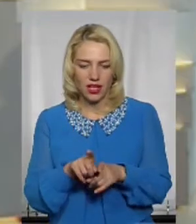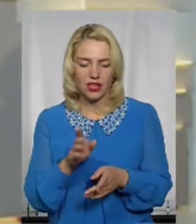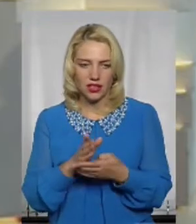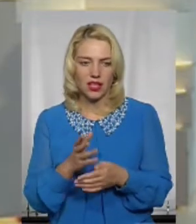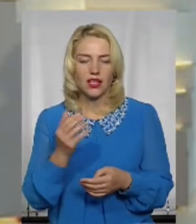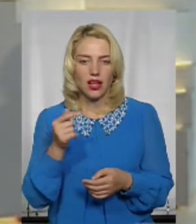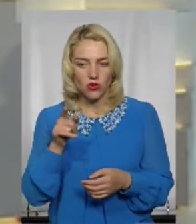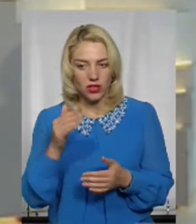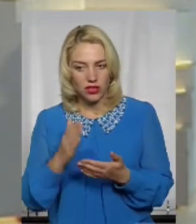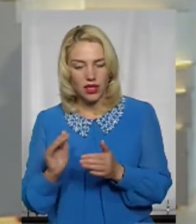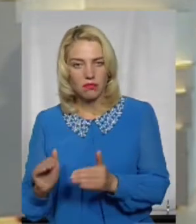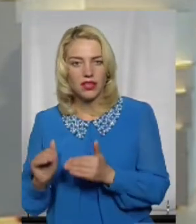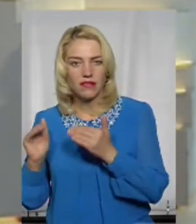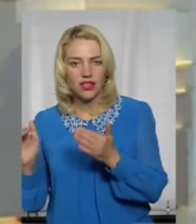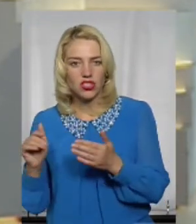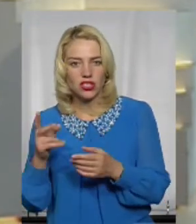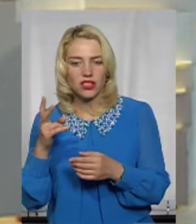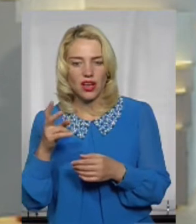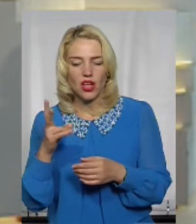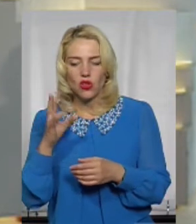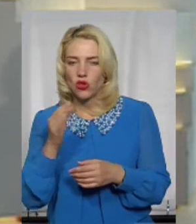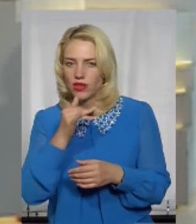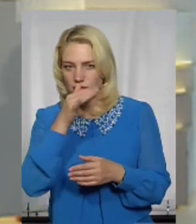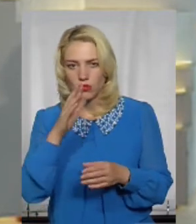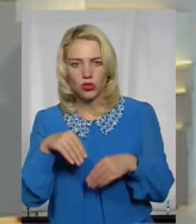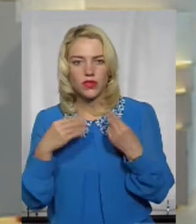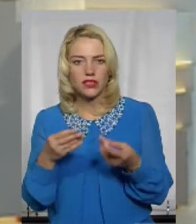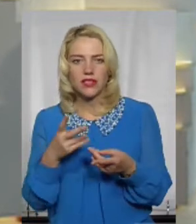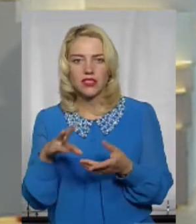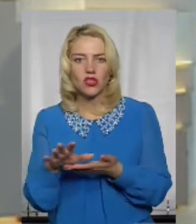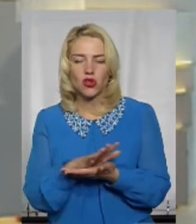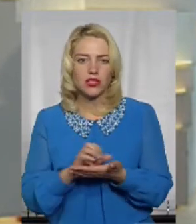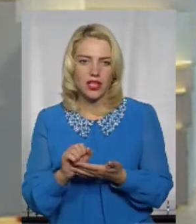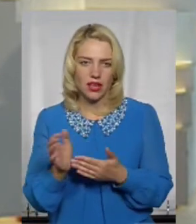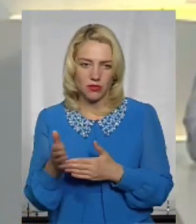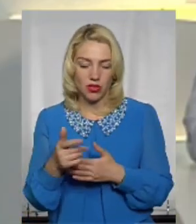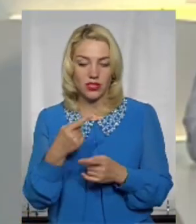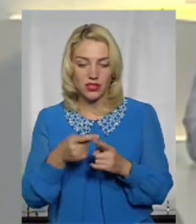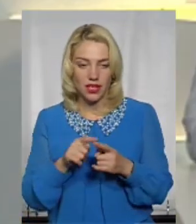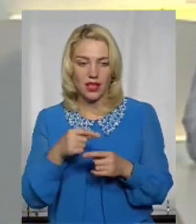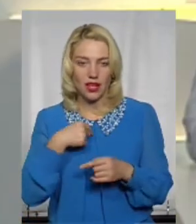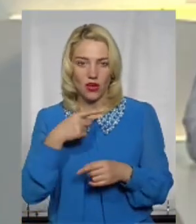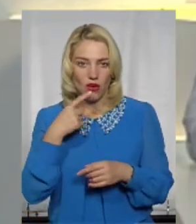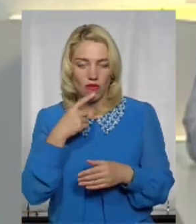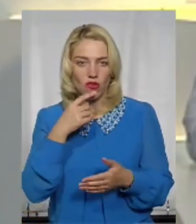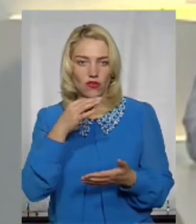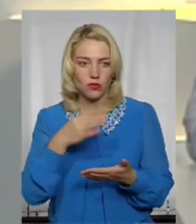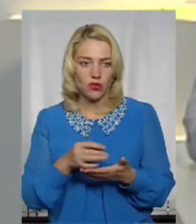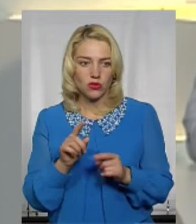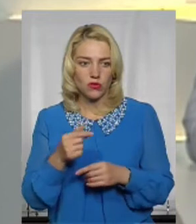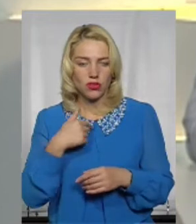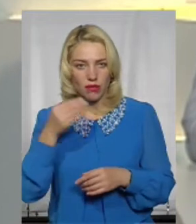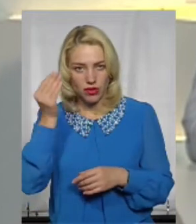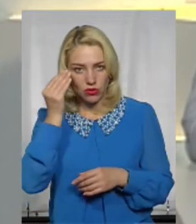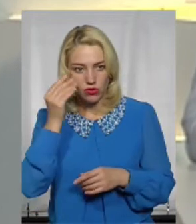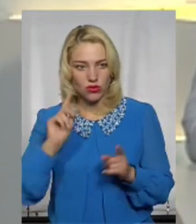в них перевищення є, але вони не можуть призвести до загибелі риби. Це я говорю відповідально. Тому я